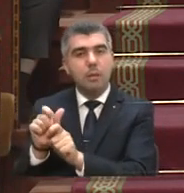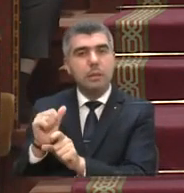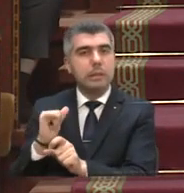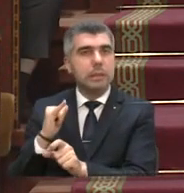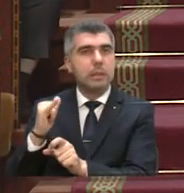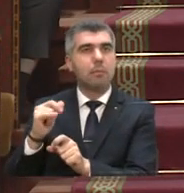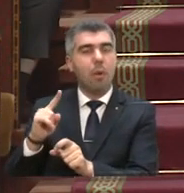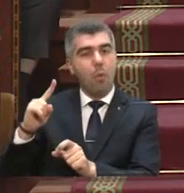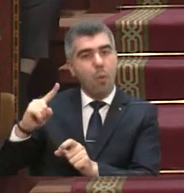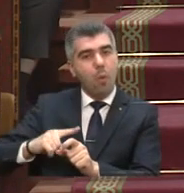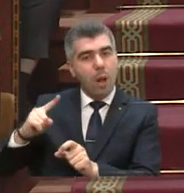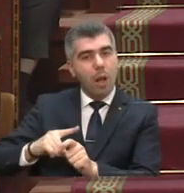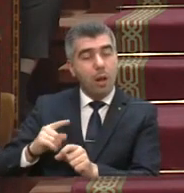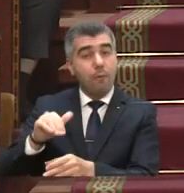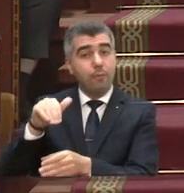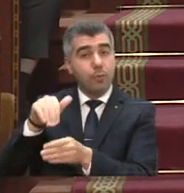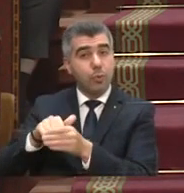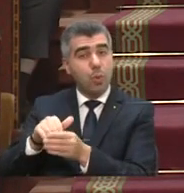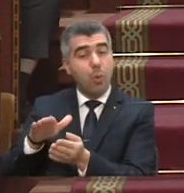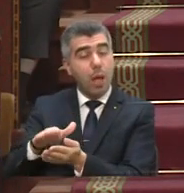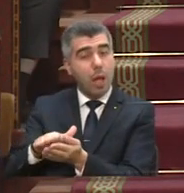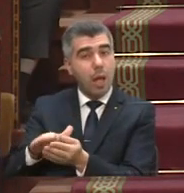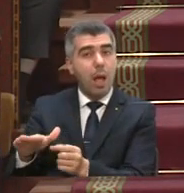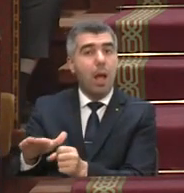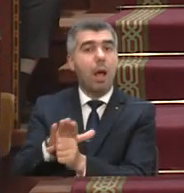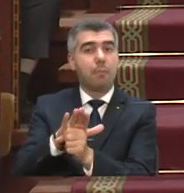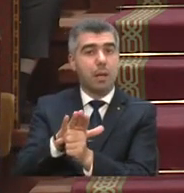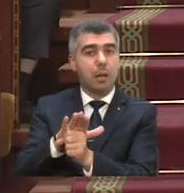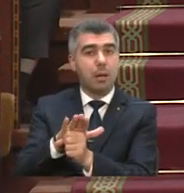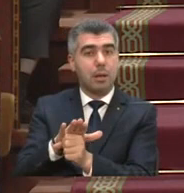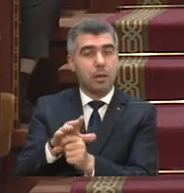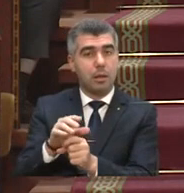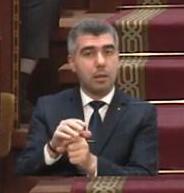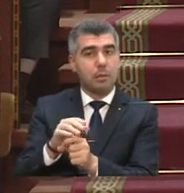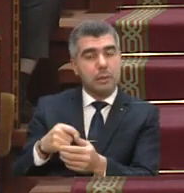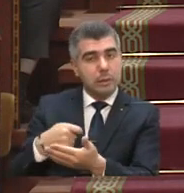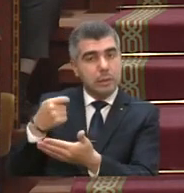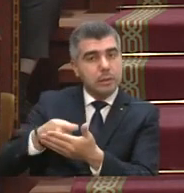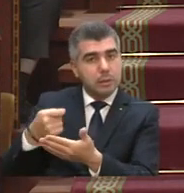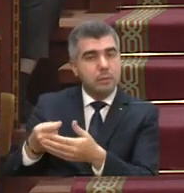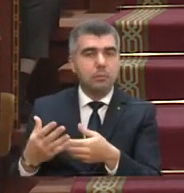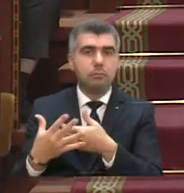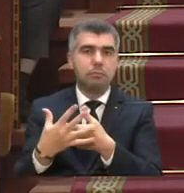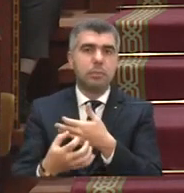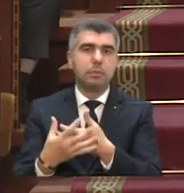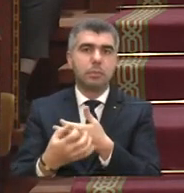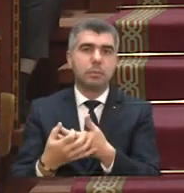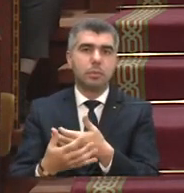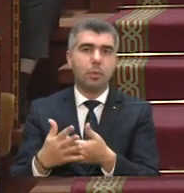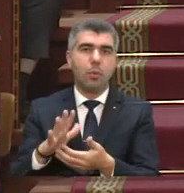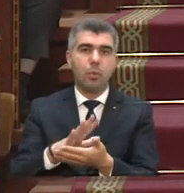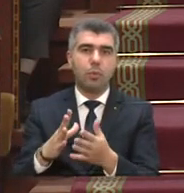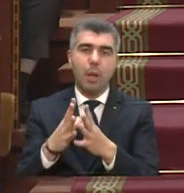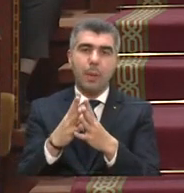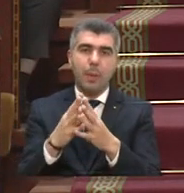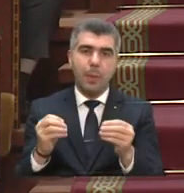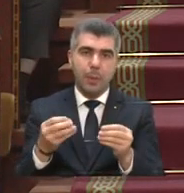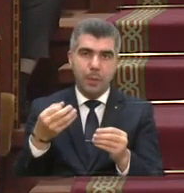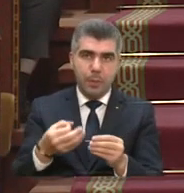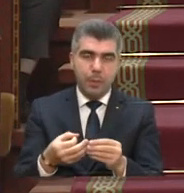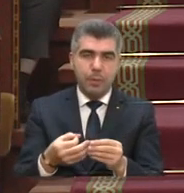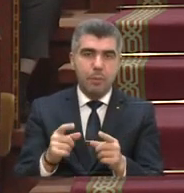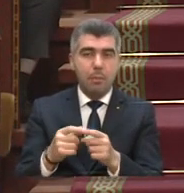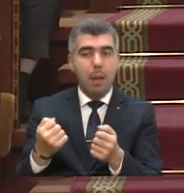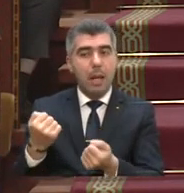نهار. راه ديك الصندوق اللي كان عامر كانوا كيخلصوا به المخالفات راه بدا كاين اللي بدا كيسعى دابا، كاين اللي كيبيع